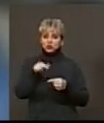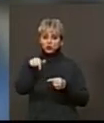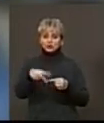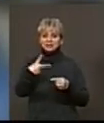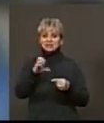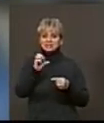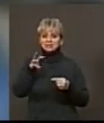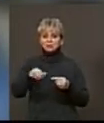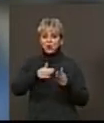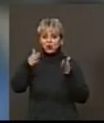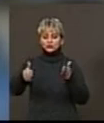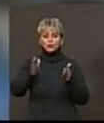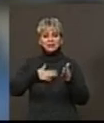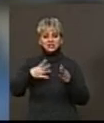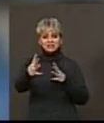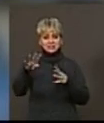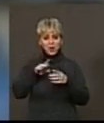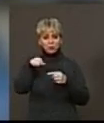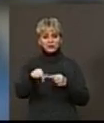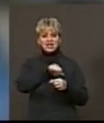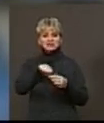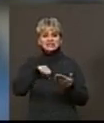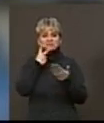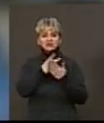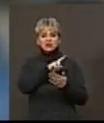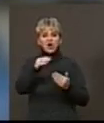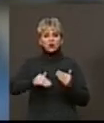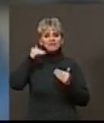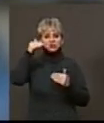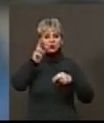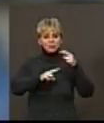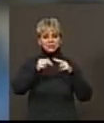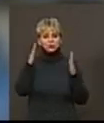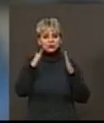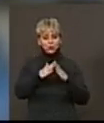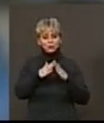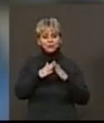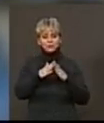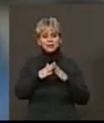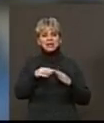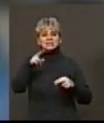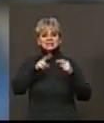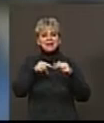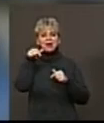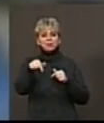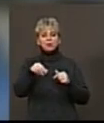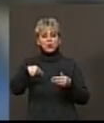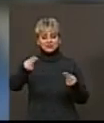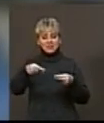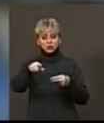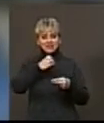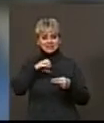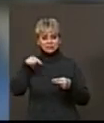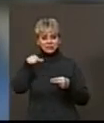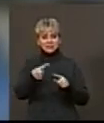20 сантиметров отступ от нашего забора. И вы сами видели, какое высоко построили здание. Здание по заключениям всех